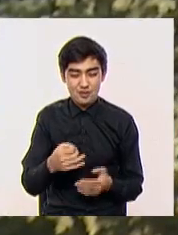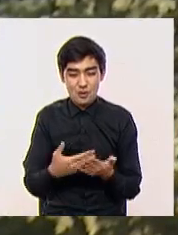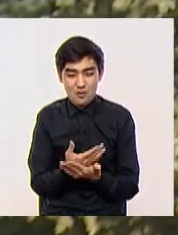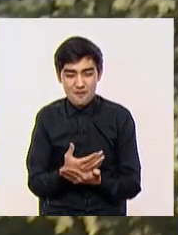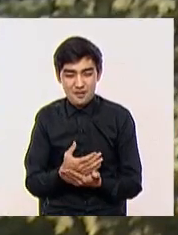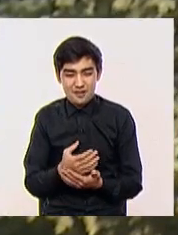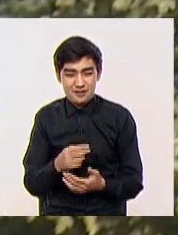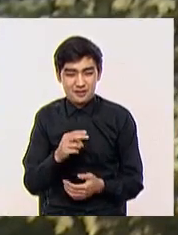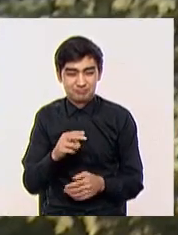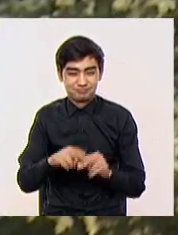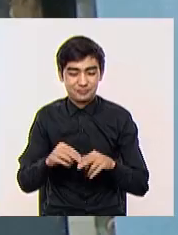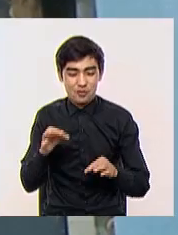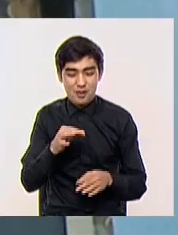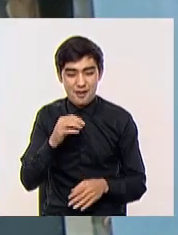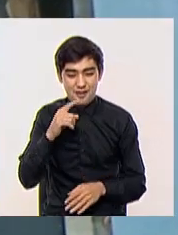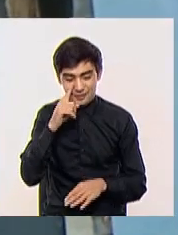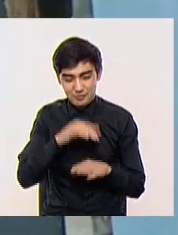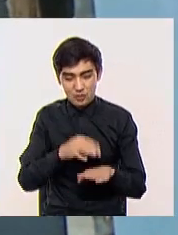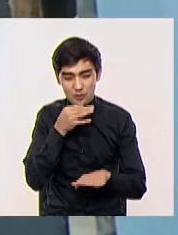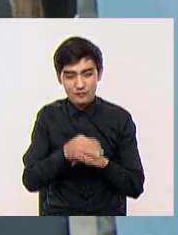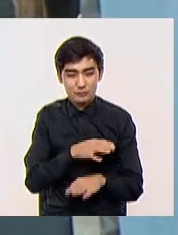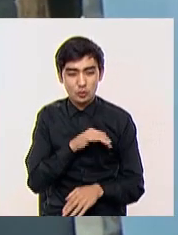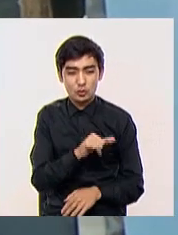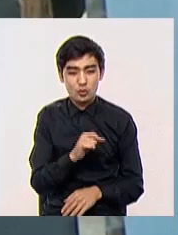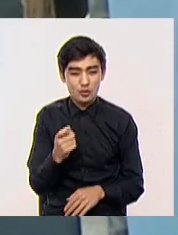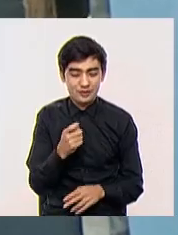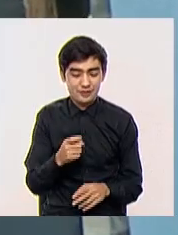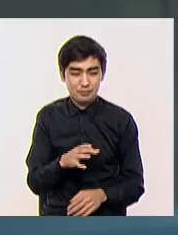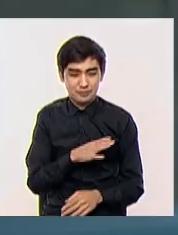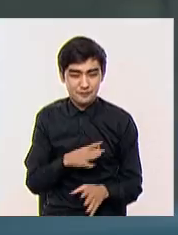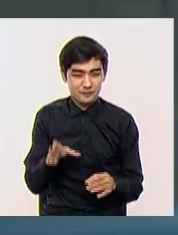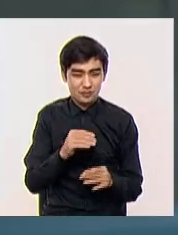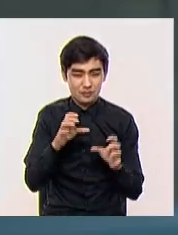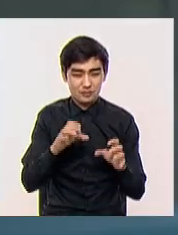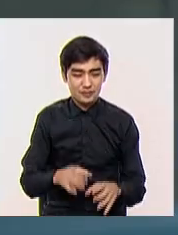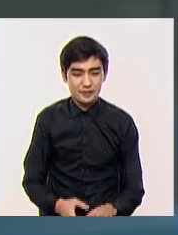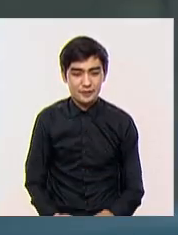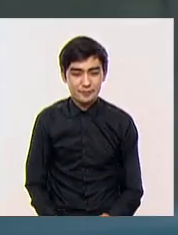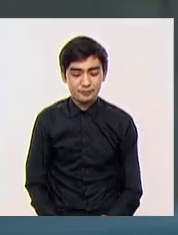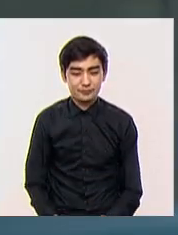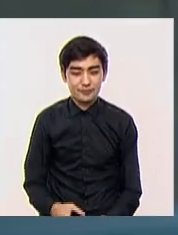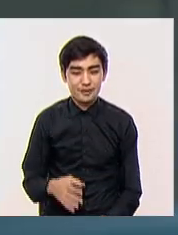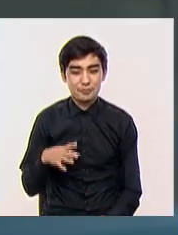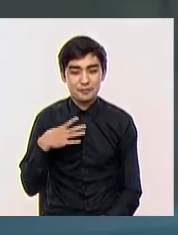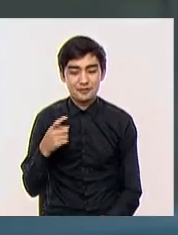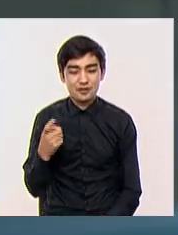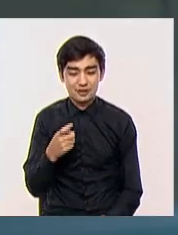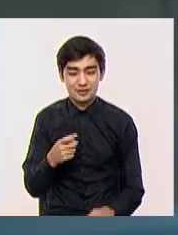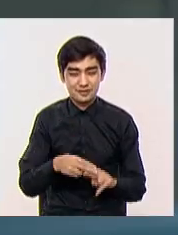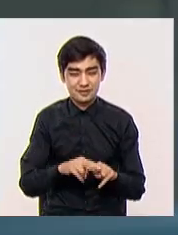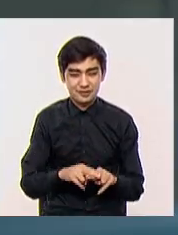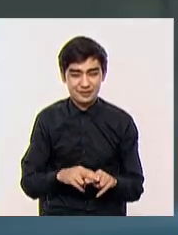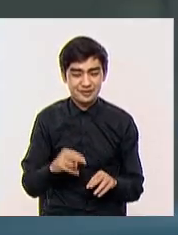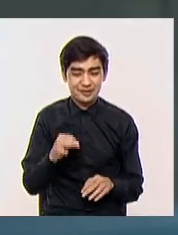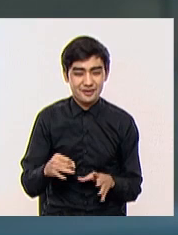новых дольщиков, в Акимате ответили, что у владельца были на это все основания. Нынешний владелец, не имея